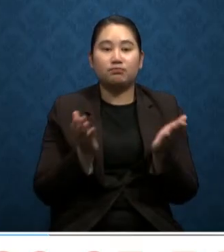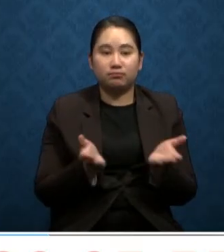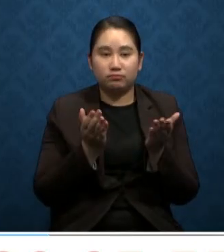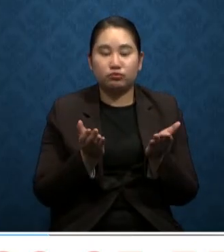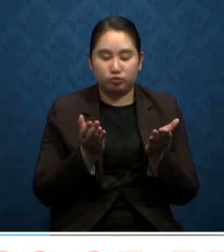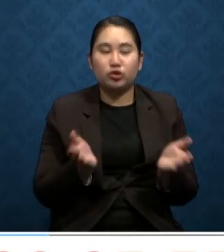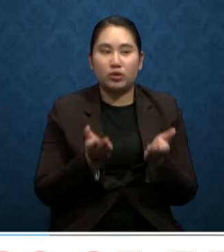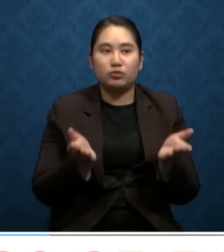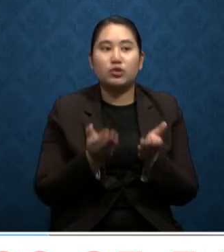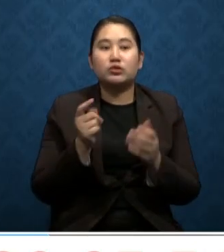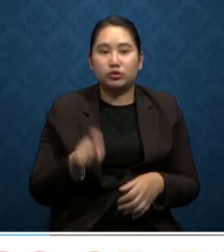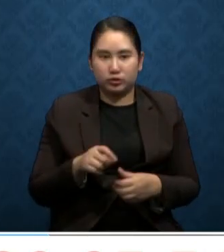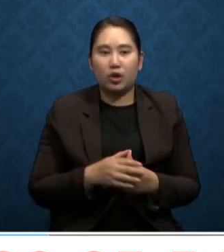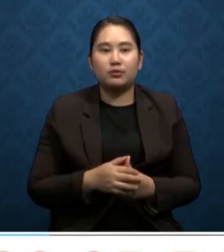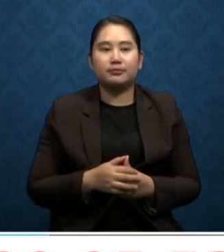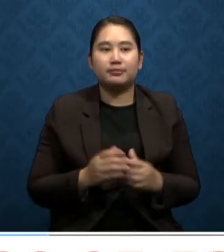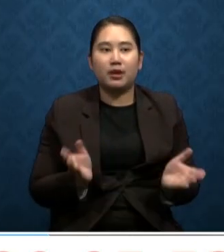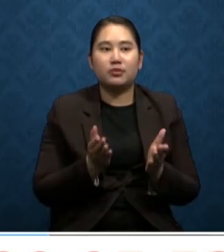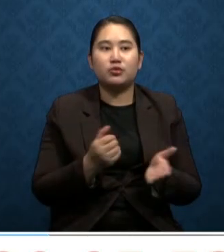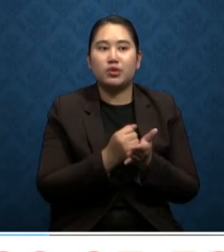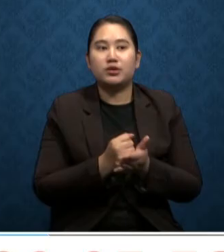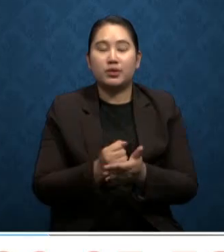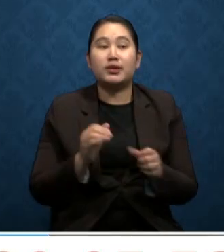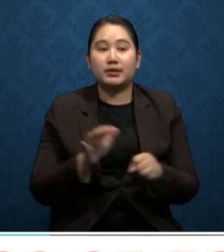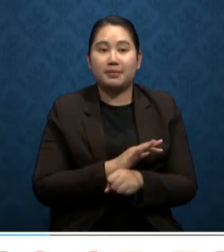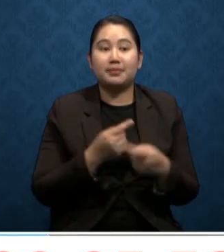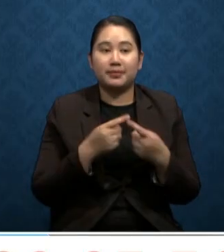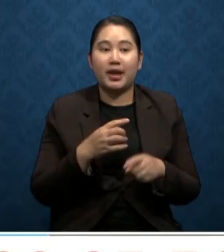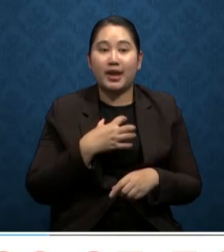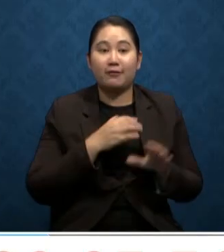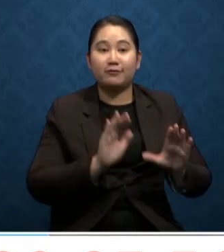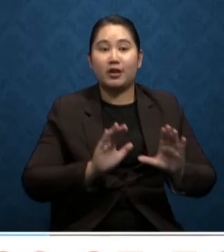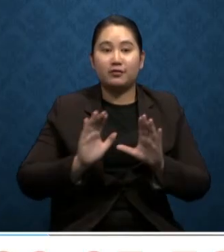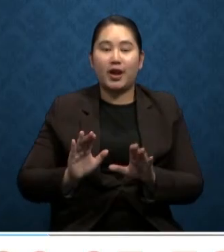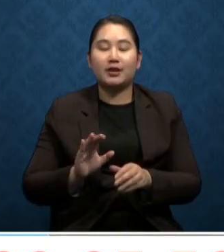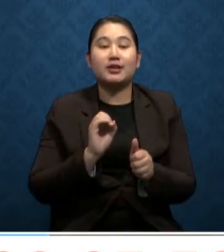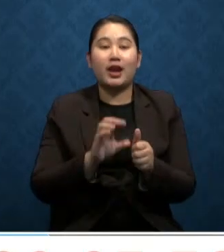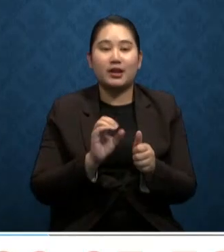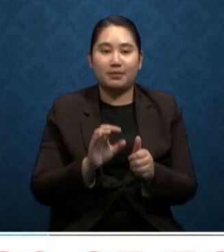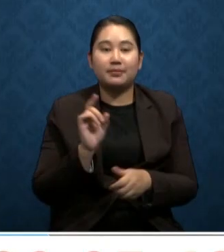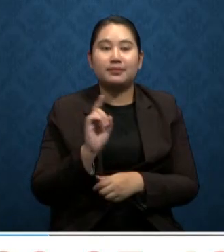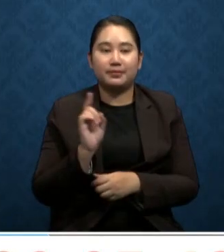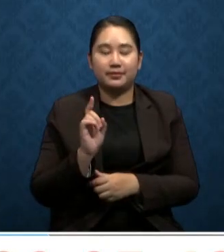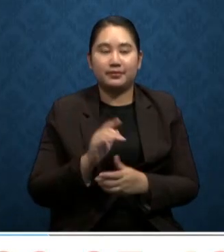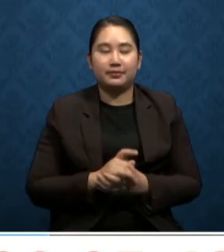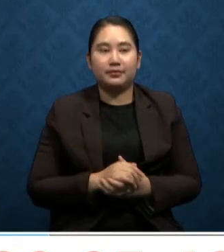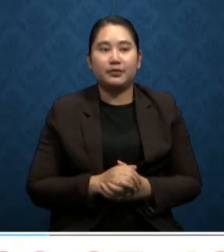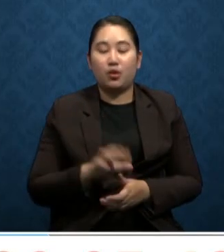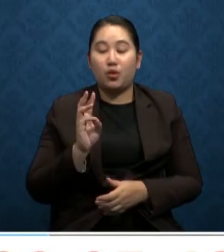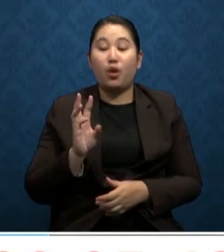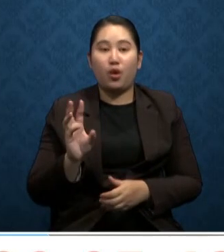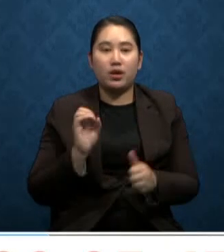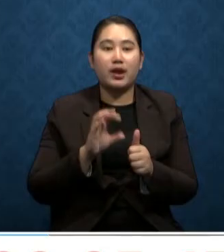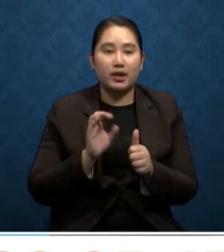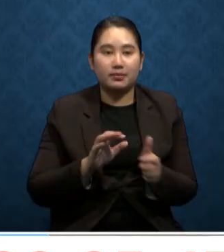ควรจะให้การสนับสนุนอย่างเต็มกำลังความสามารถแต่ว่าสิ่งที่อยากจะฝากเป็นข้อคิดสำหรับวว